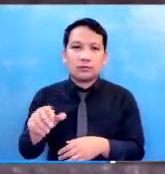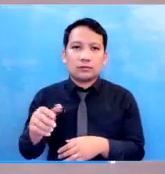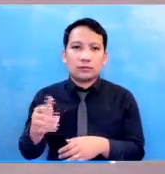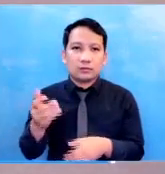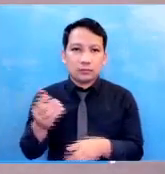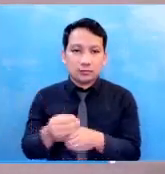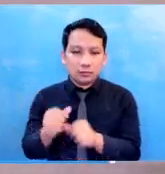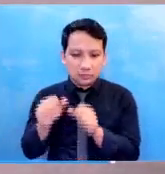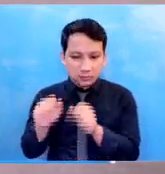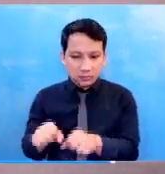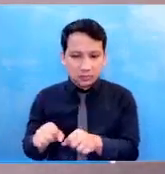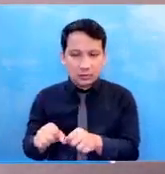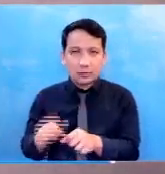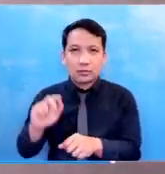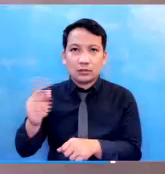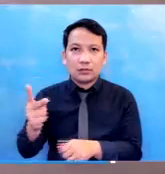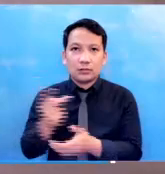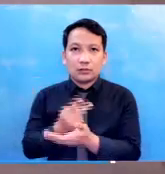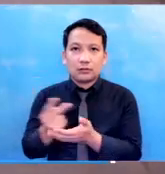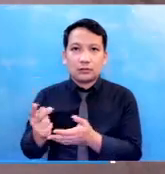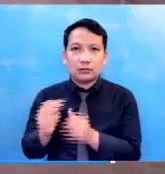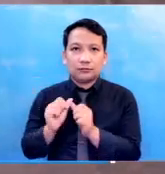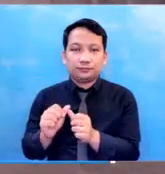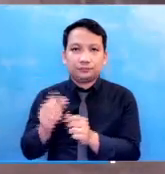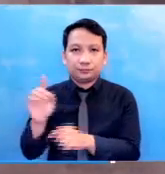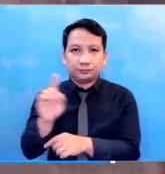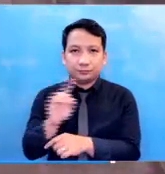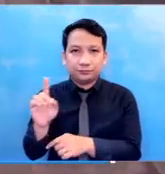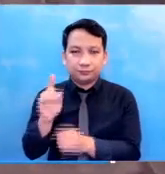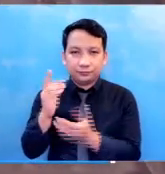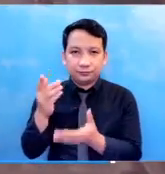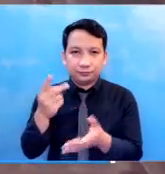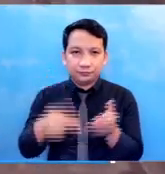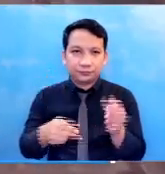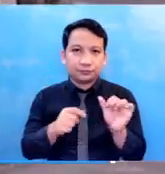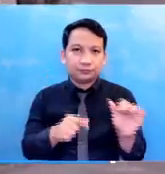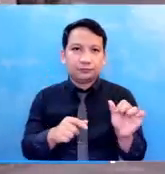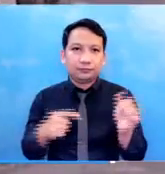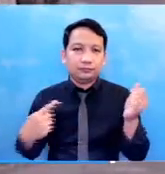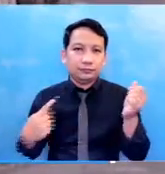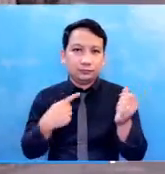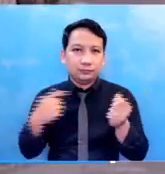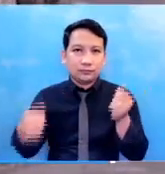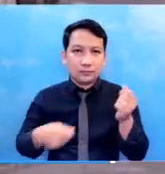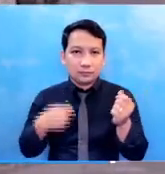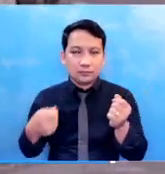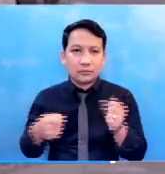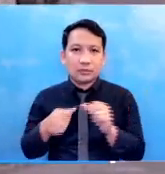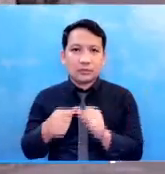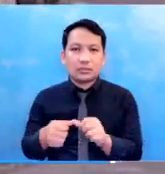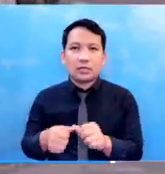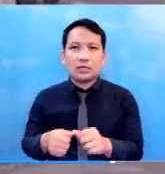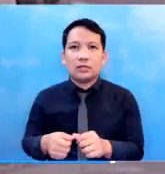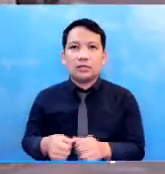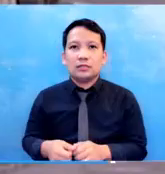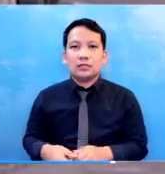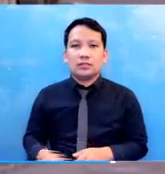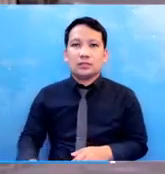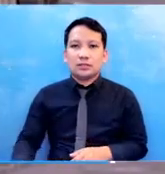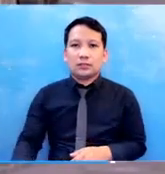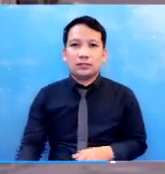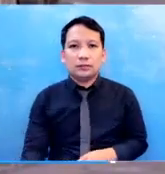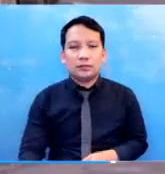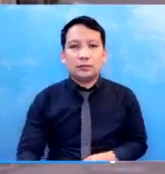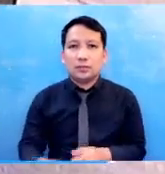nagtitinda, posibleng sa ikalawang linggo pa ng Desyembre tumaas ang presyo ng lechon dahil sa pagtaas ng demand. Pero sa ngayon, hindi pa tiyak